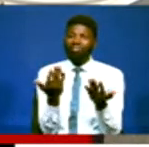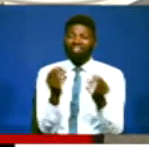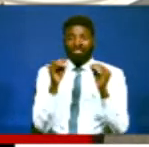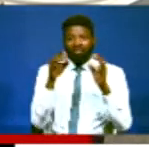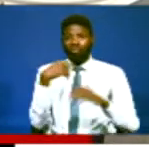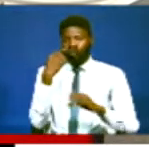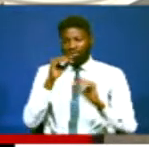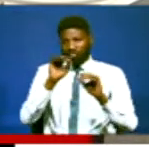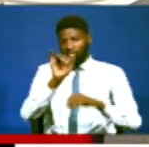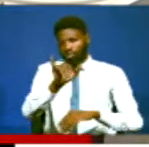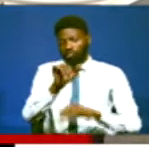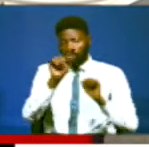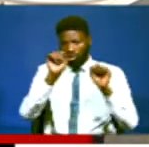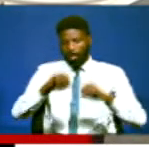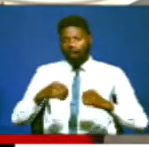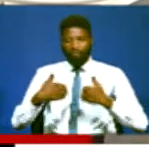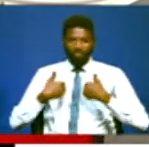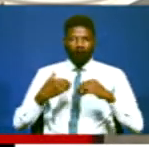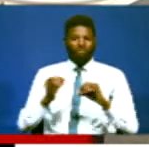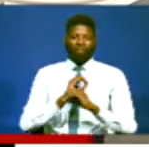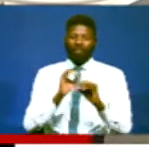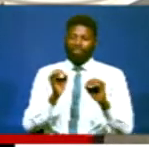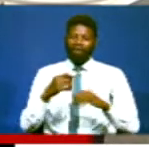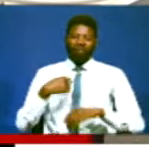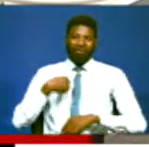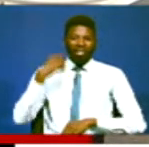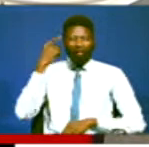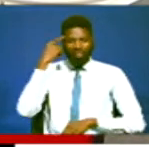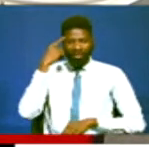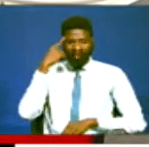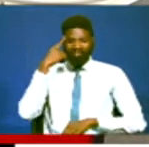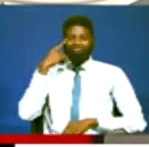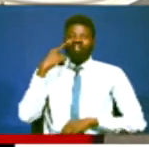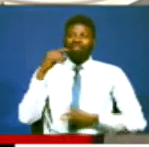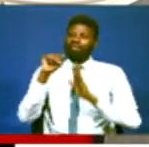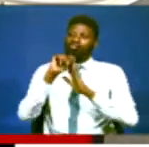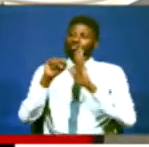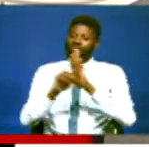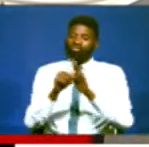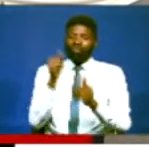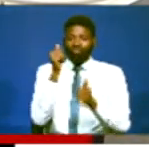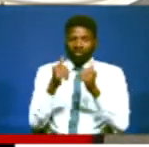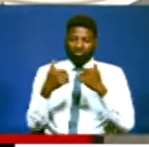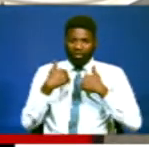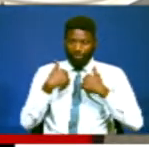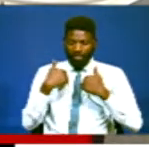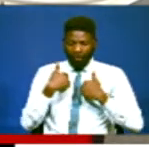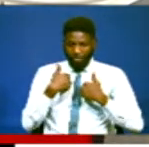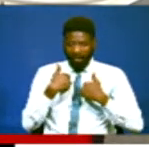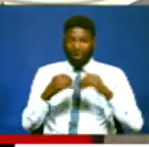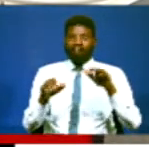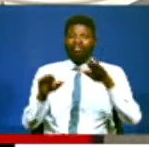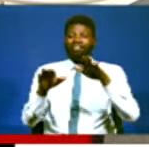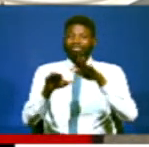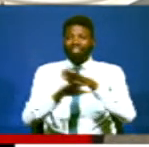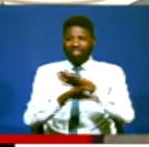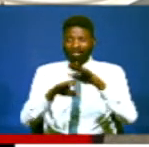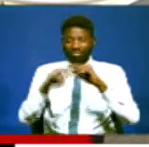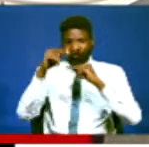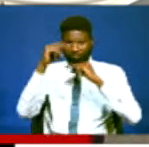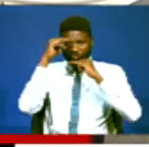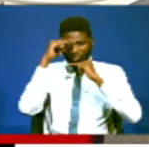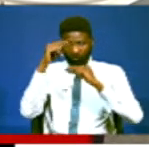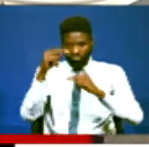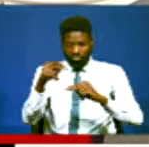walimu masomo ambayo yanapatikana katika hii sekondari ya awali, walimu, baadhi ya walimu hawapo, na